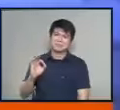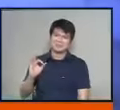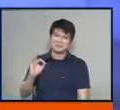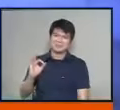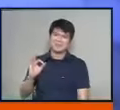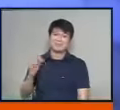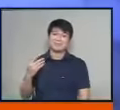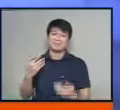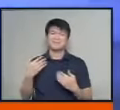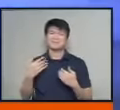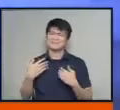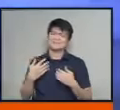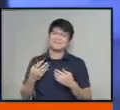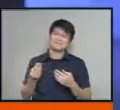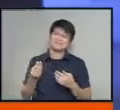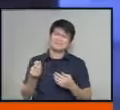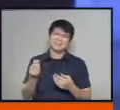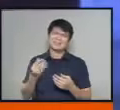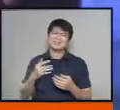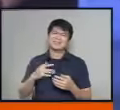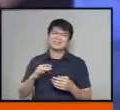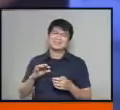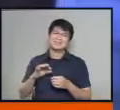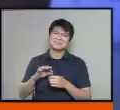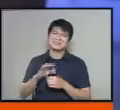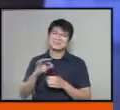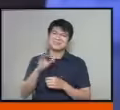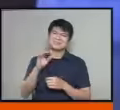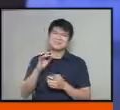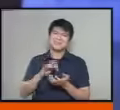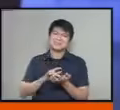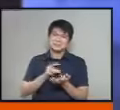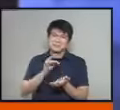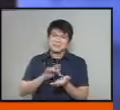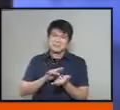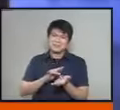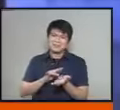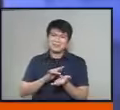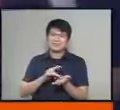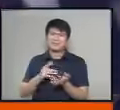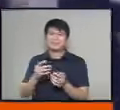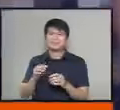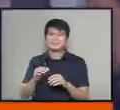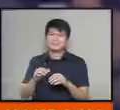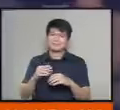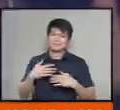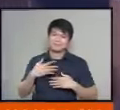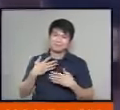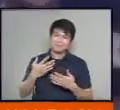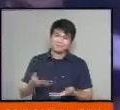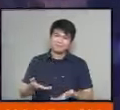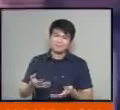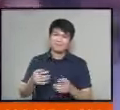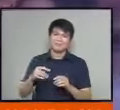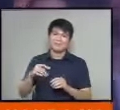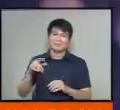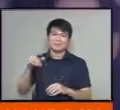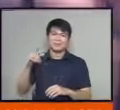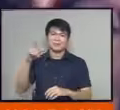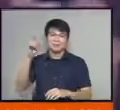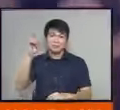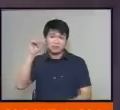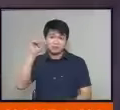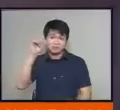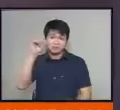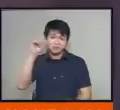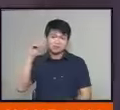spiritual and medicinal. Okay. Ito ang inamin ng flip-top rapper na si Marlon Peroramas o mas kilala